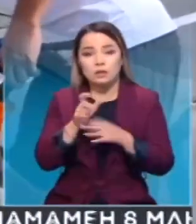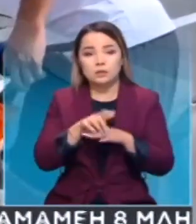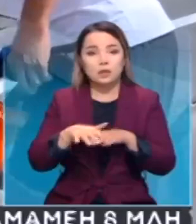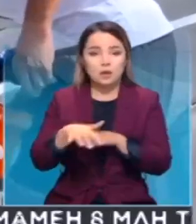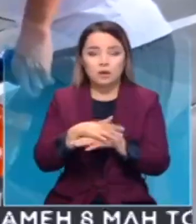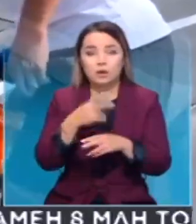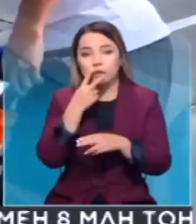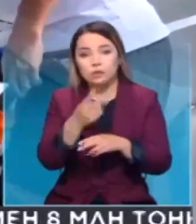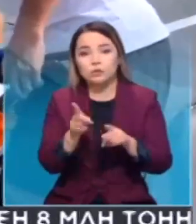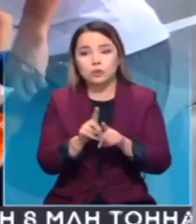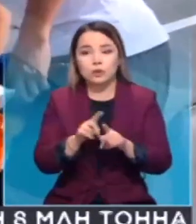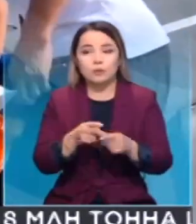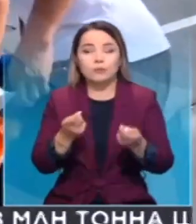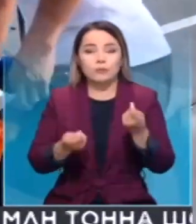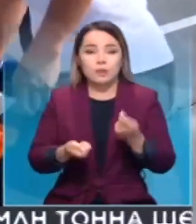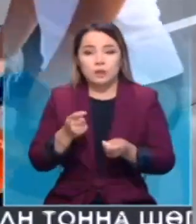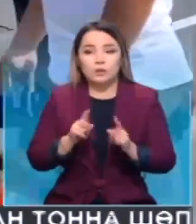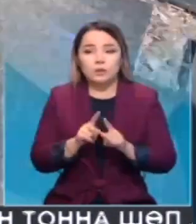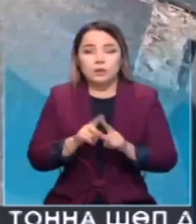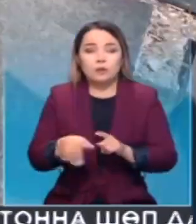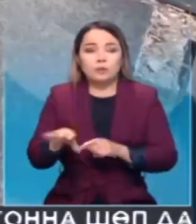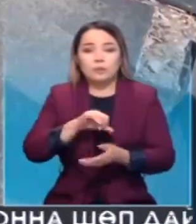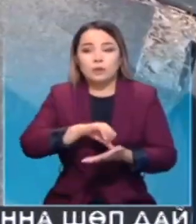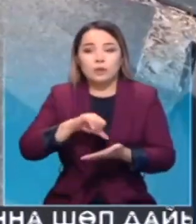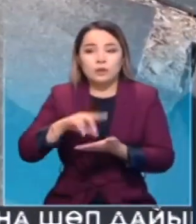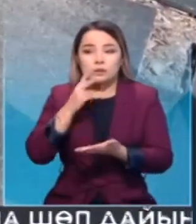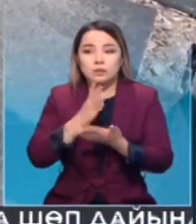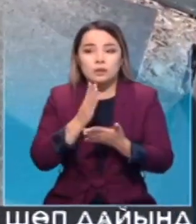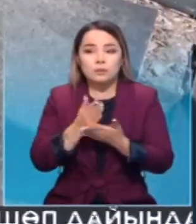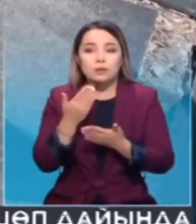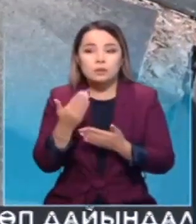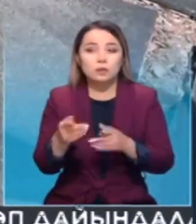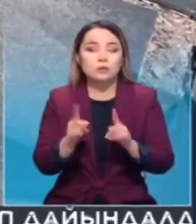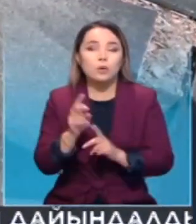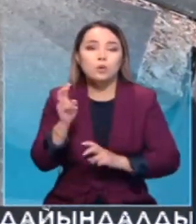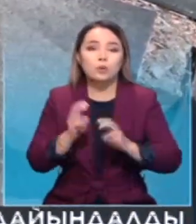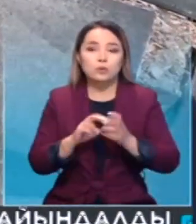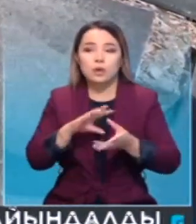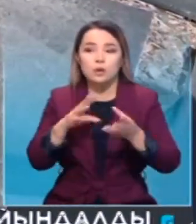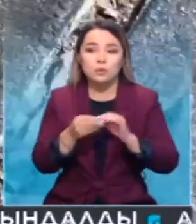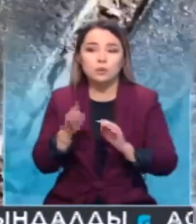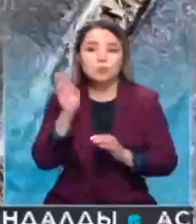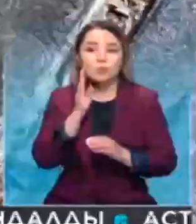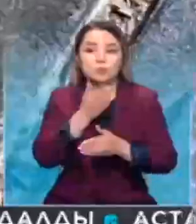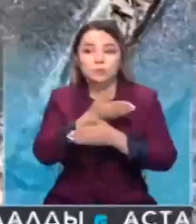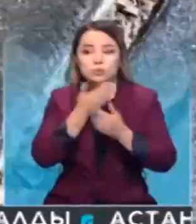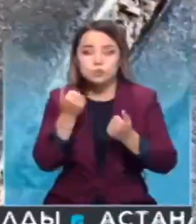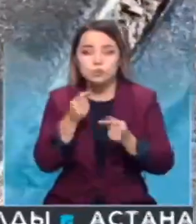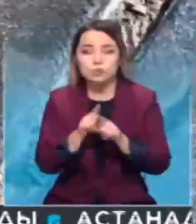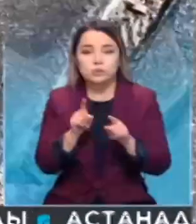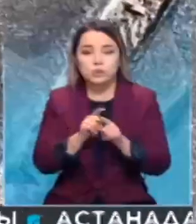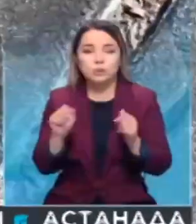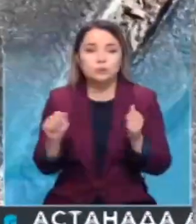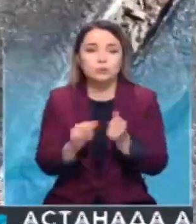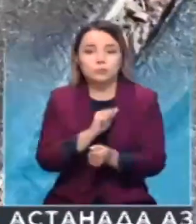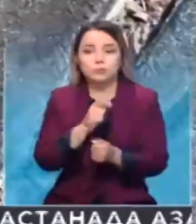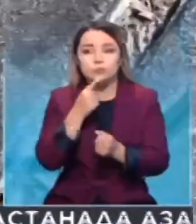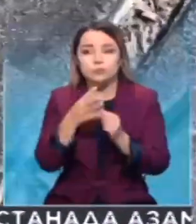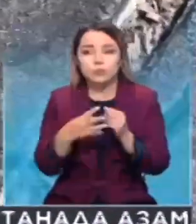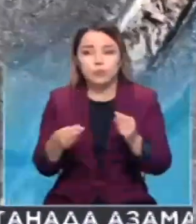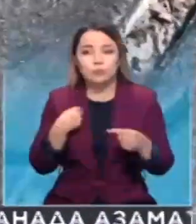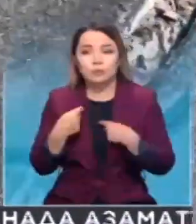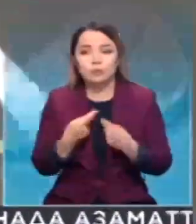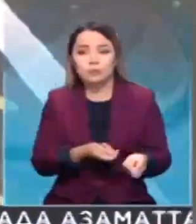бір қарағанда жәрменкеге қатысып жатқандай әсер қалдырады. Бірақ олар мұнда өндірген өнімді емес, судың жоқтығынан сәбіздей солған қызылшаларын